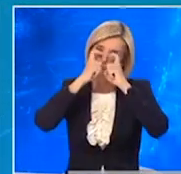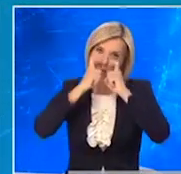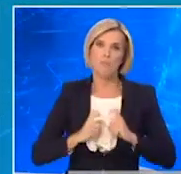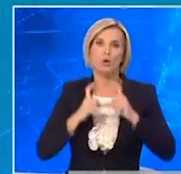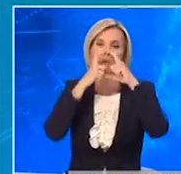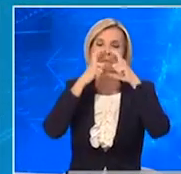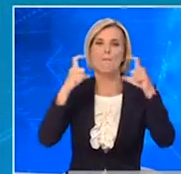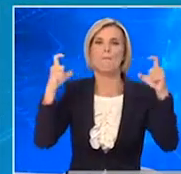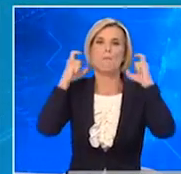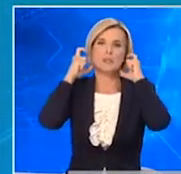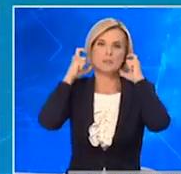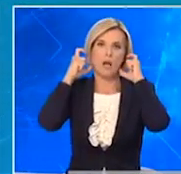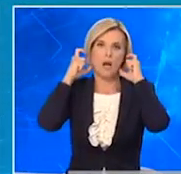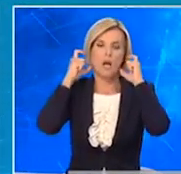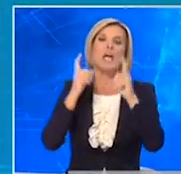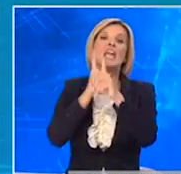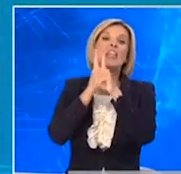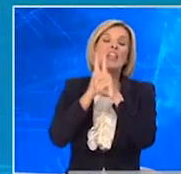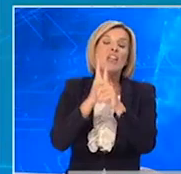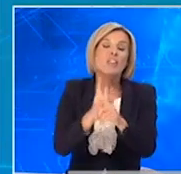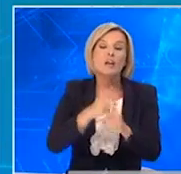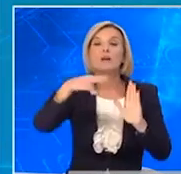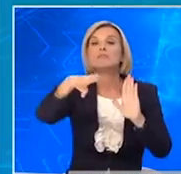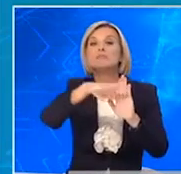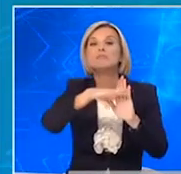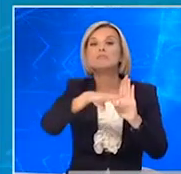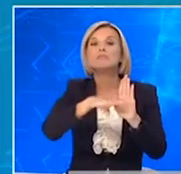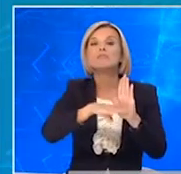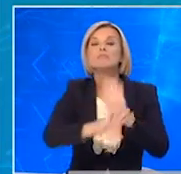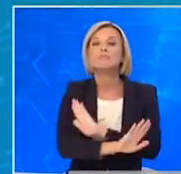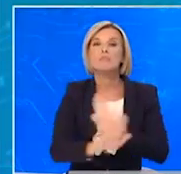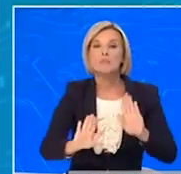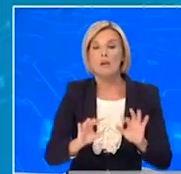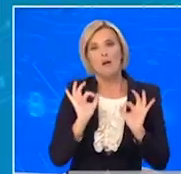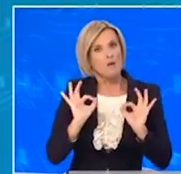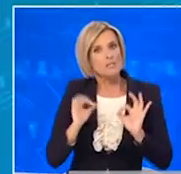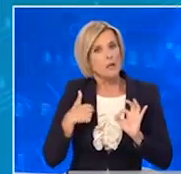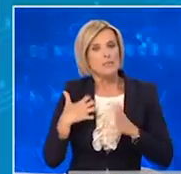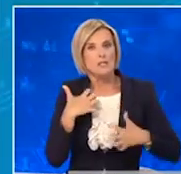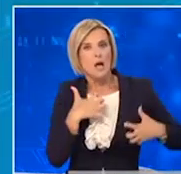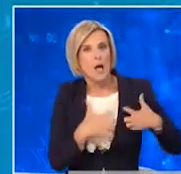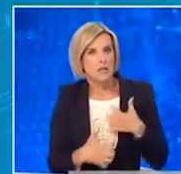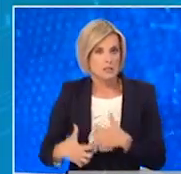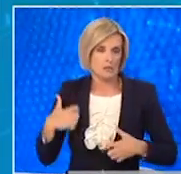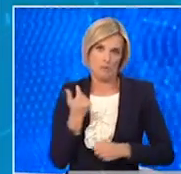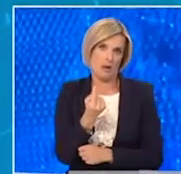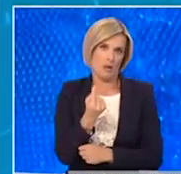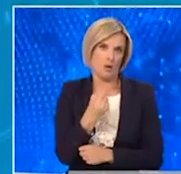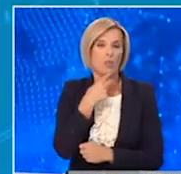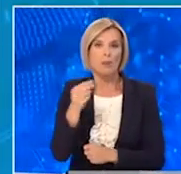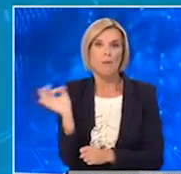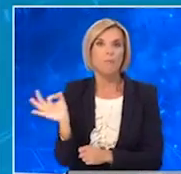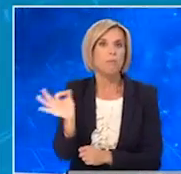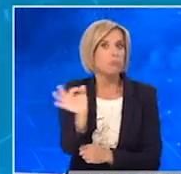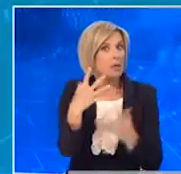υποχρέωσης μάσκας για πολύ συγκεκριμένες κατηγορίες. Προφανώς και μας ανησυχούν τα κρούσματα